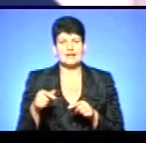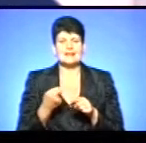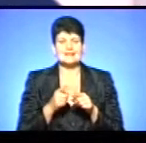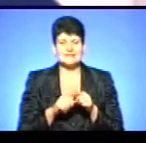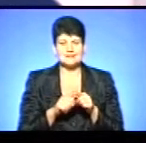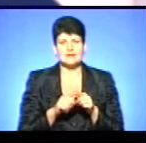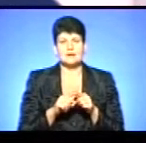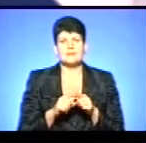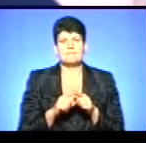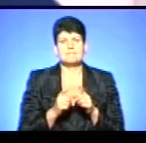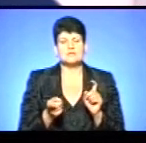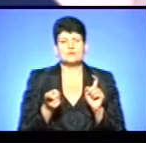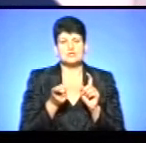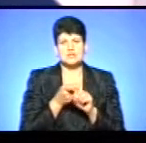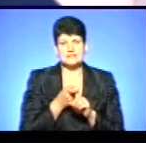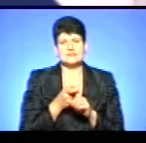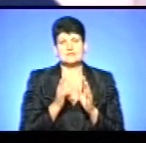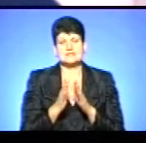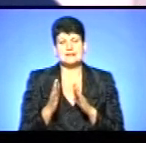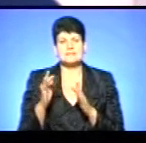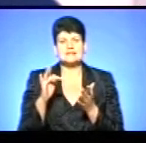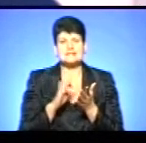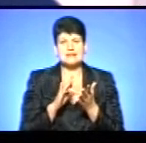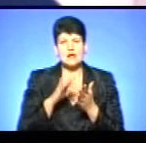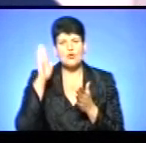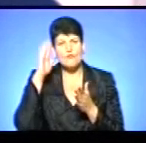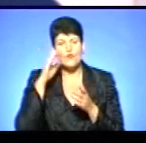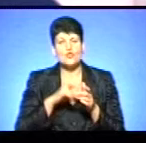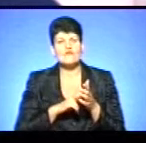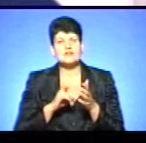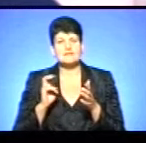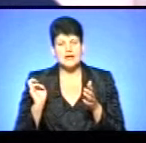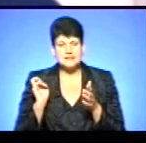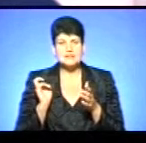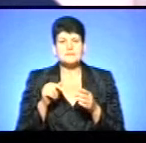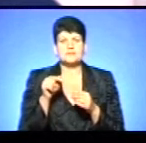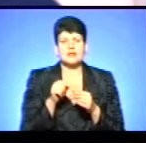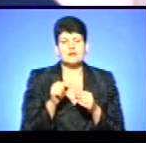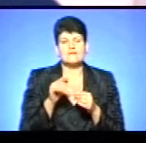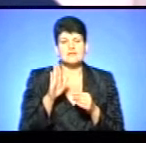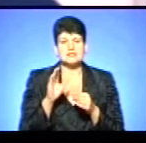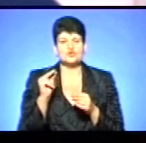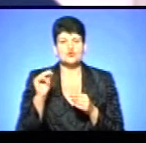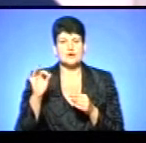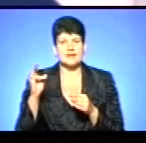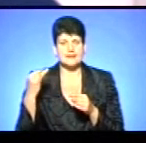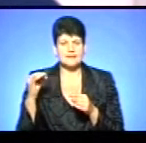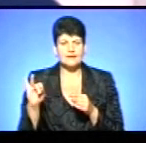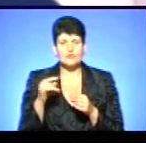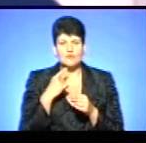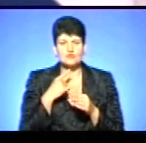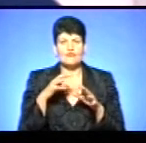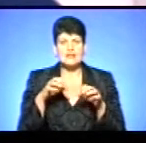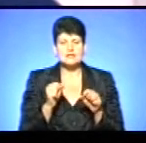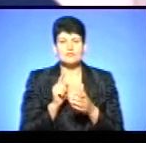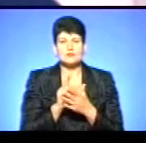до системи центрального водовідведення. За словами начальника юридичного відділу водоканалу Василя Чорненького, власники мали це зробити